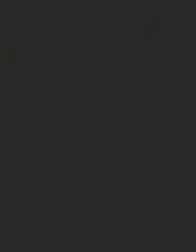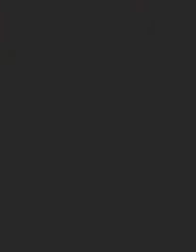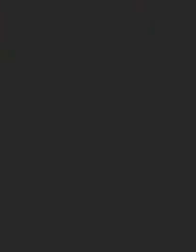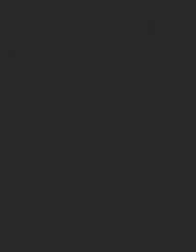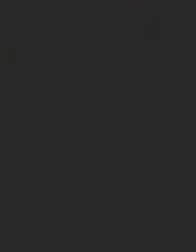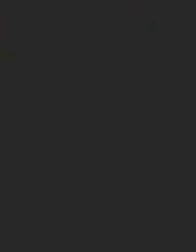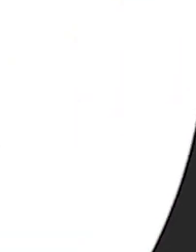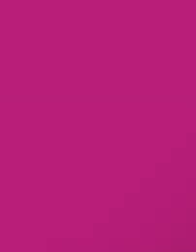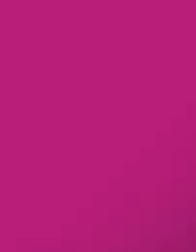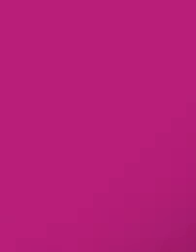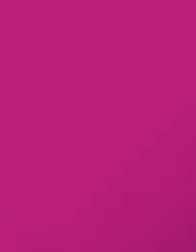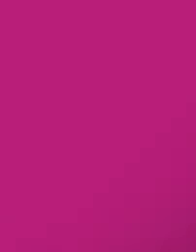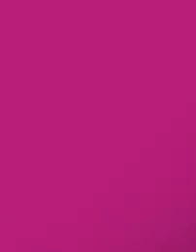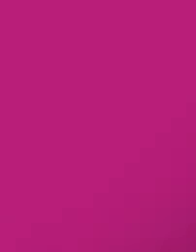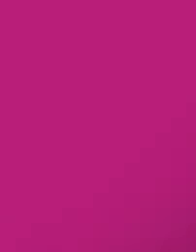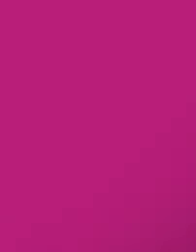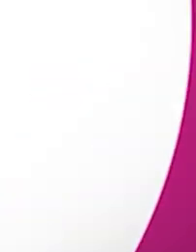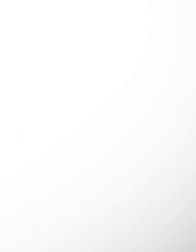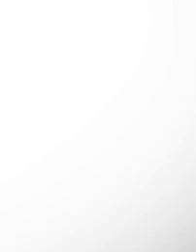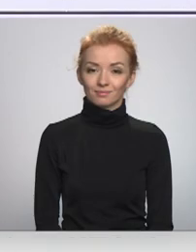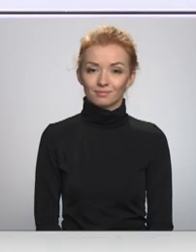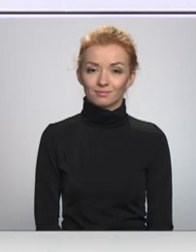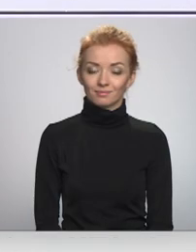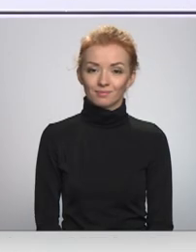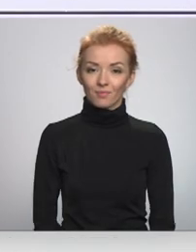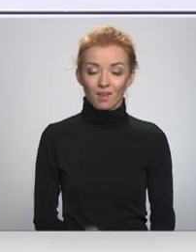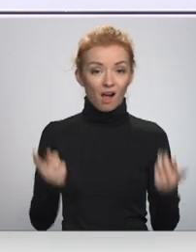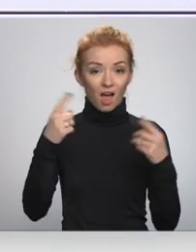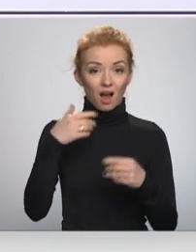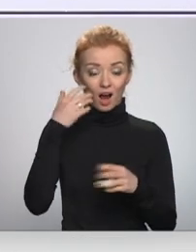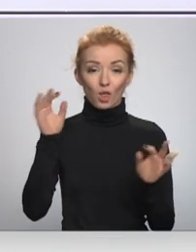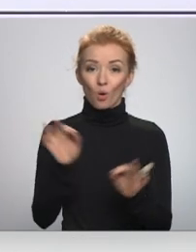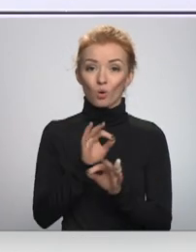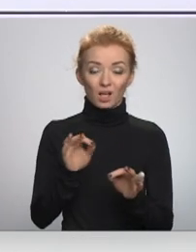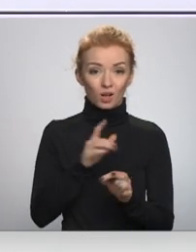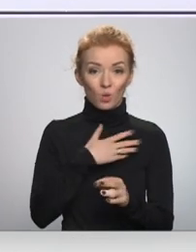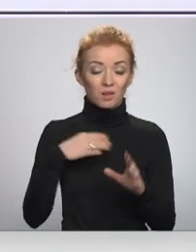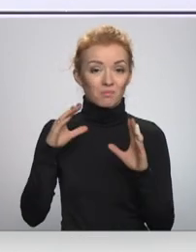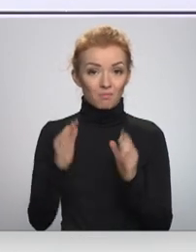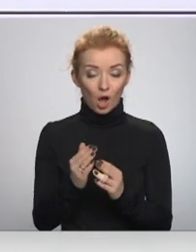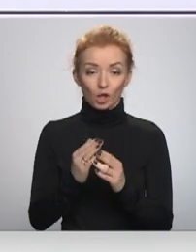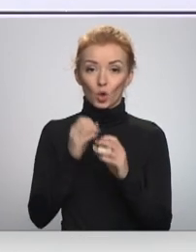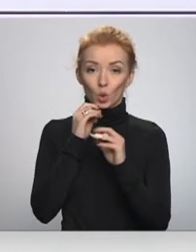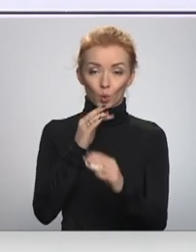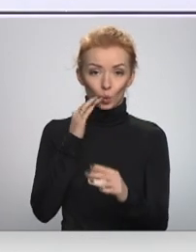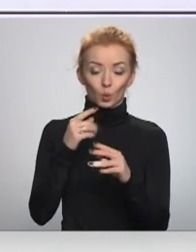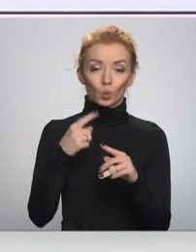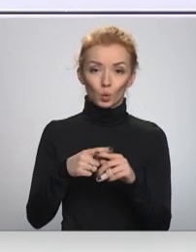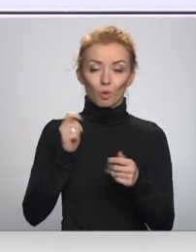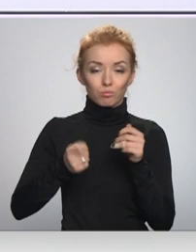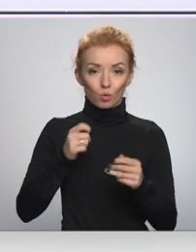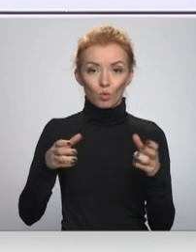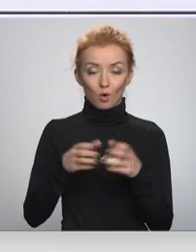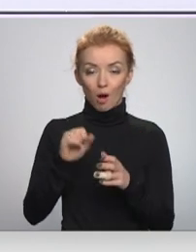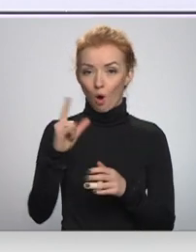Re, viss ēters ir te! Laikā, kad koncertēšana nav tik aktīva, dūdu un bungu grupa Auļi radījusi